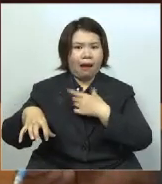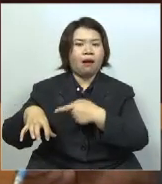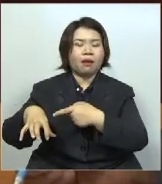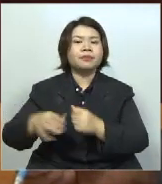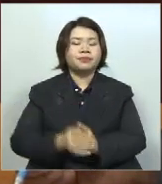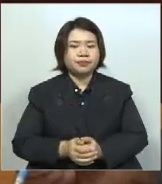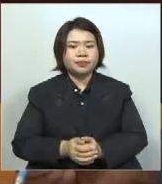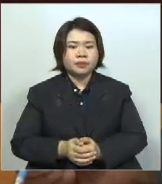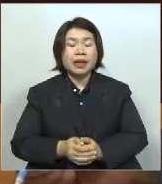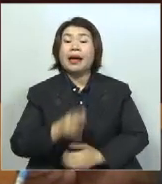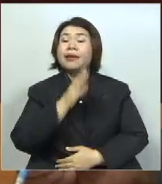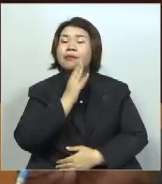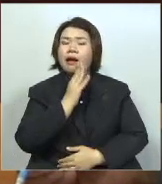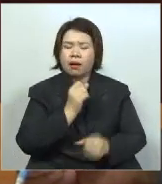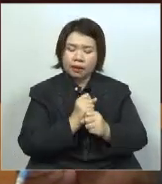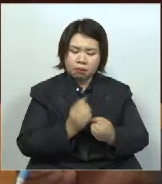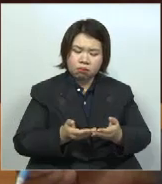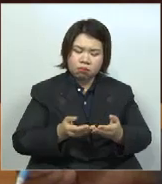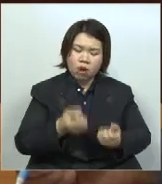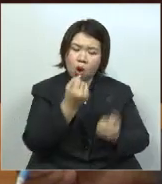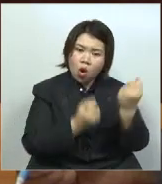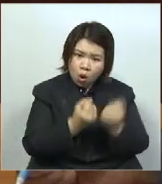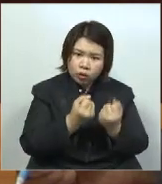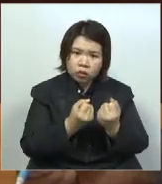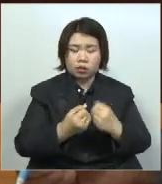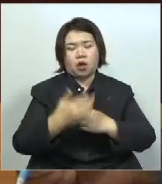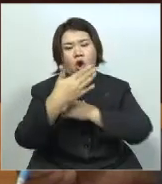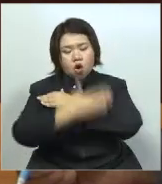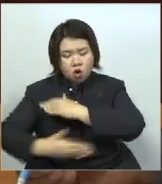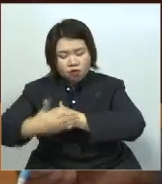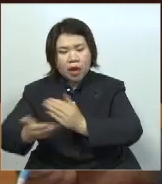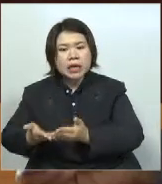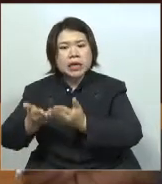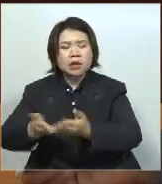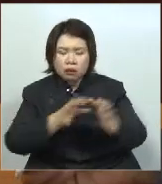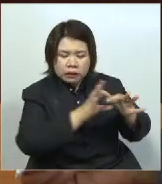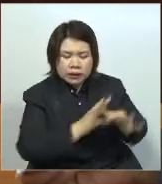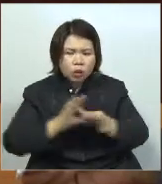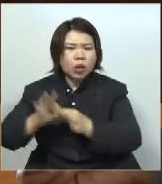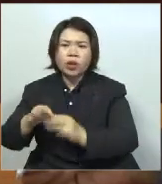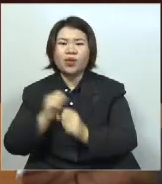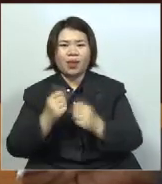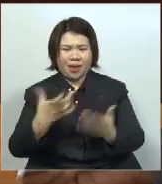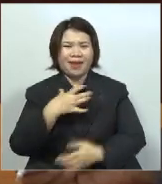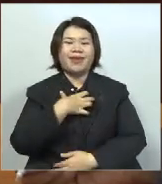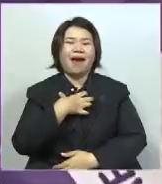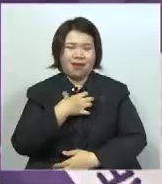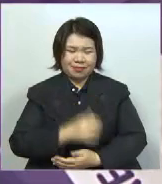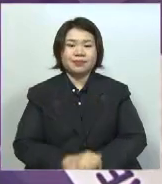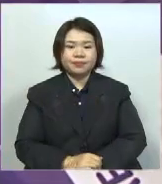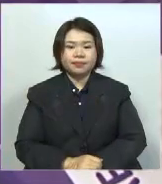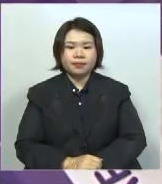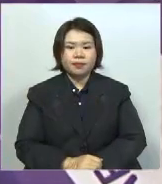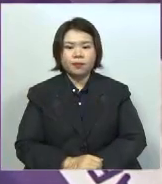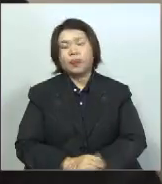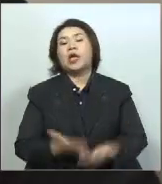ว่ามันจะเชื่อมต่อยังไงรถรางคือรถไฟแล้วก็เรือทางถนนหนทางต่างๆอย่างเงี้ยเราอยากได้อย่างนี้ครับ